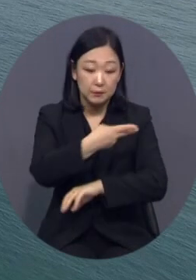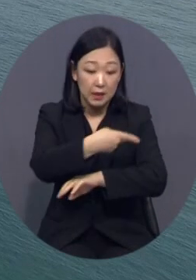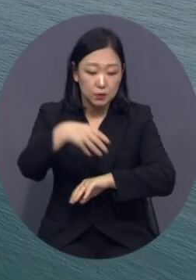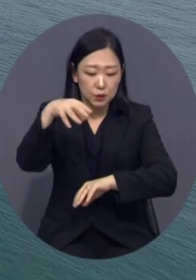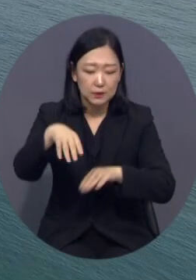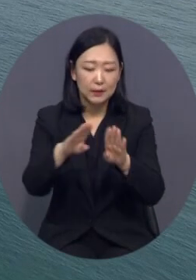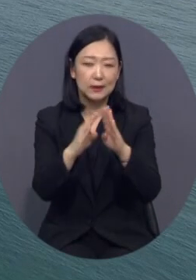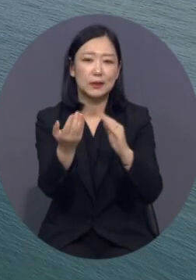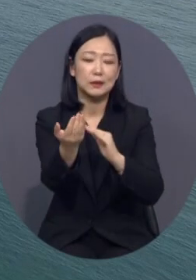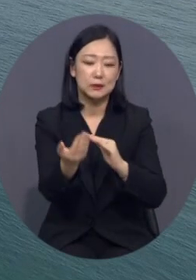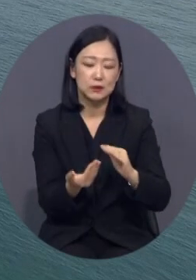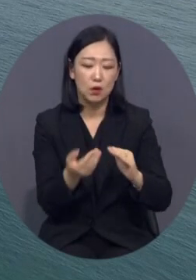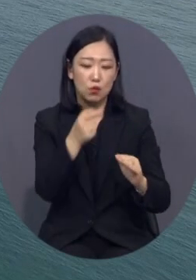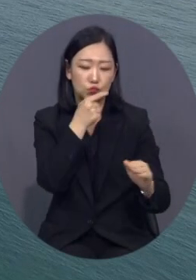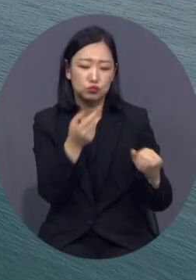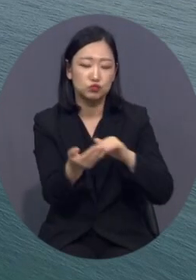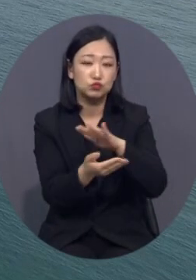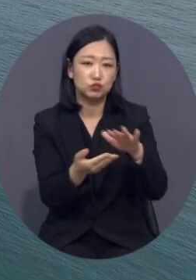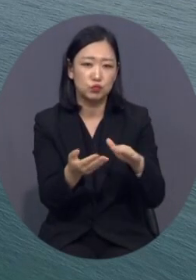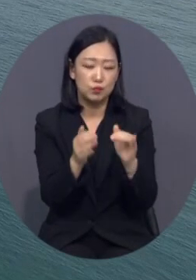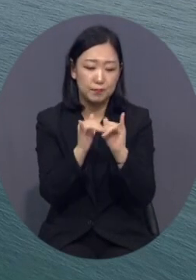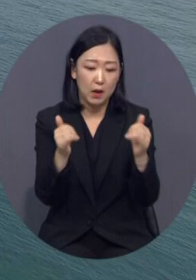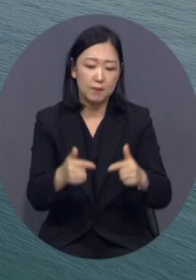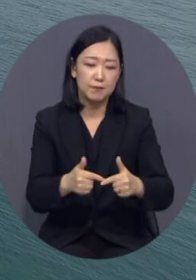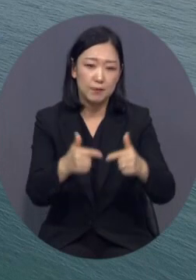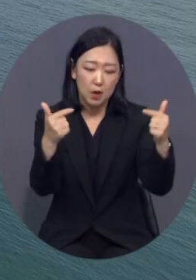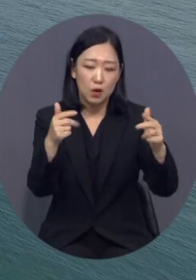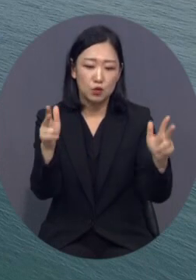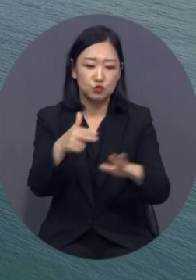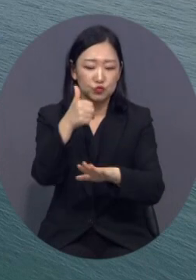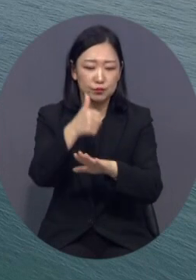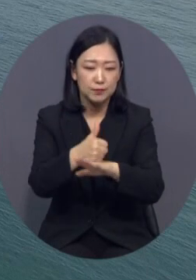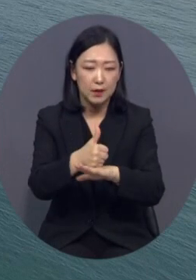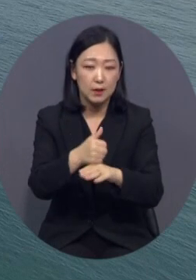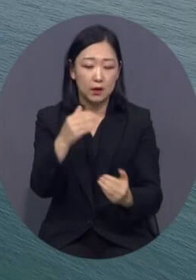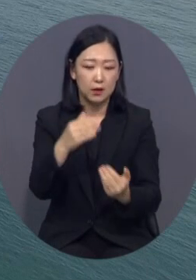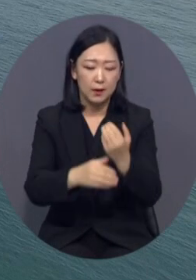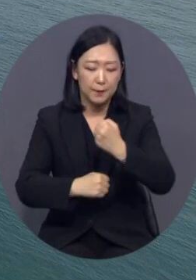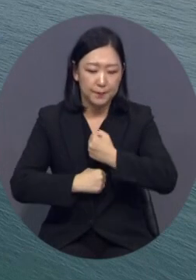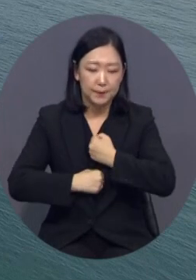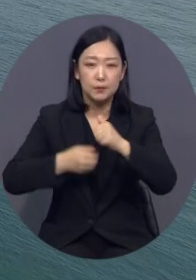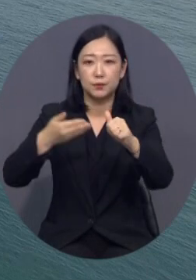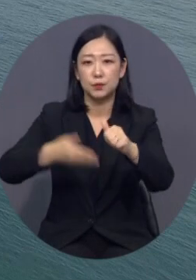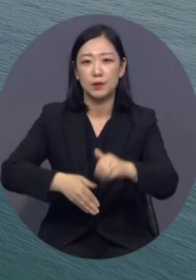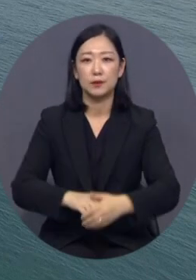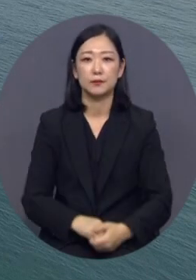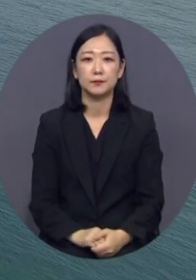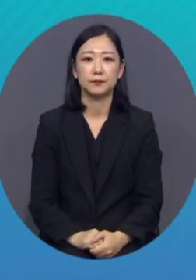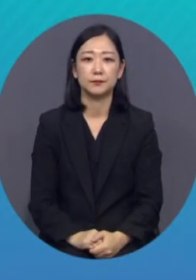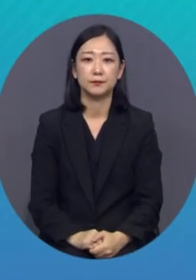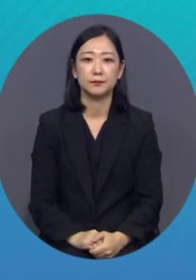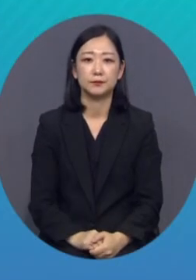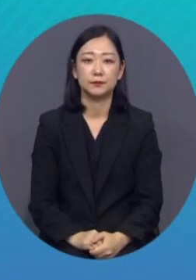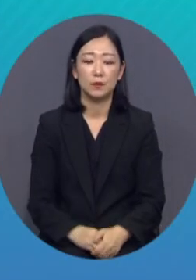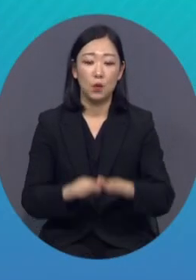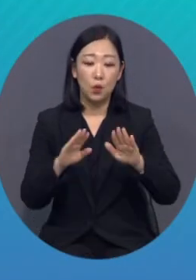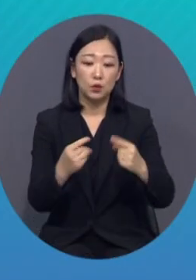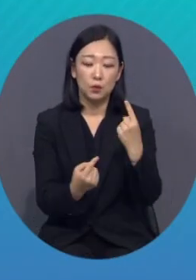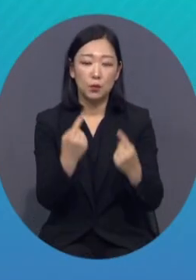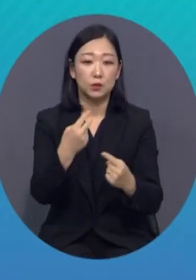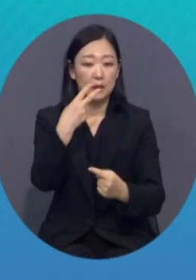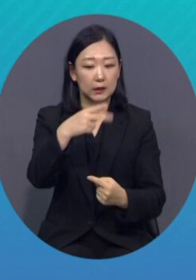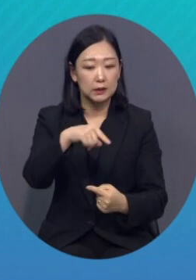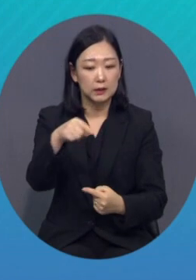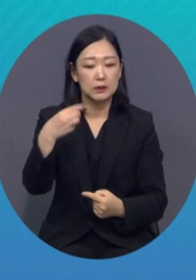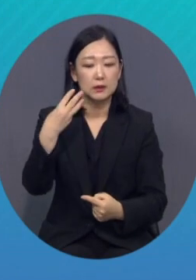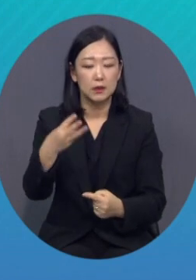개장에 앞서서 물놀이기 늘고 있는만큼 주말 동안 안전사고에 유의하셔야겠습니다 자세한 내일 아침 기온 보시면 오늘보다 2